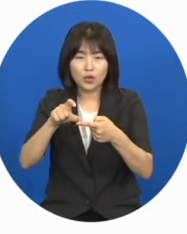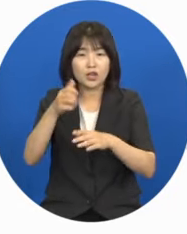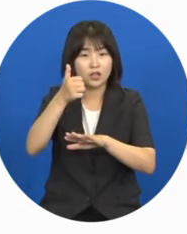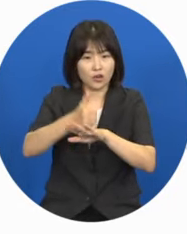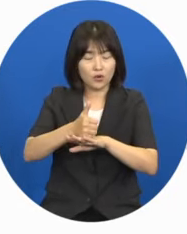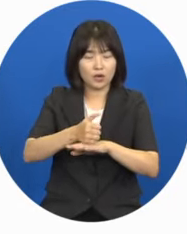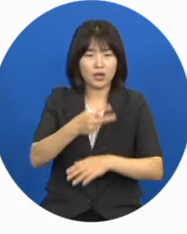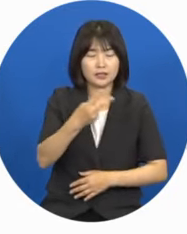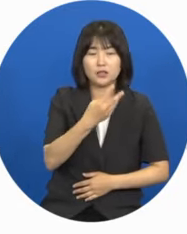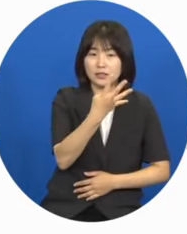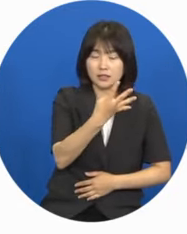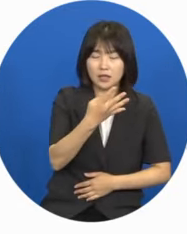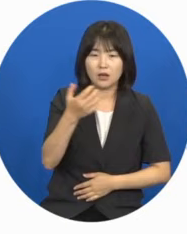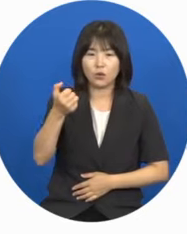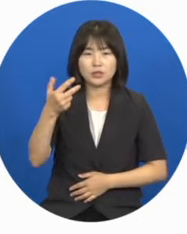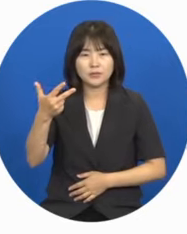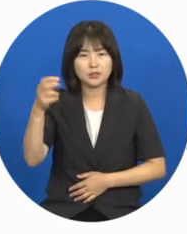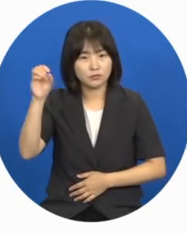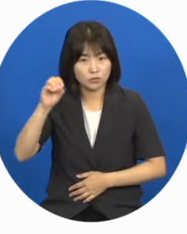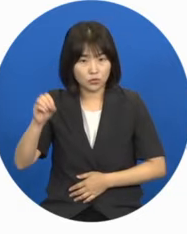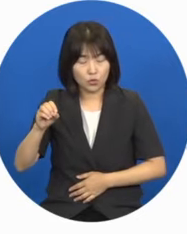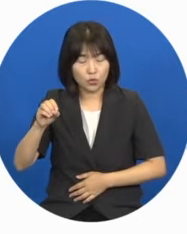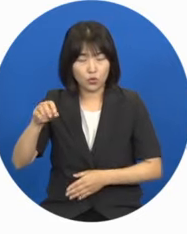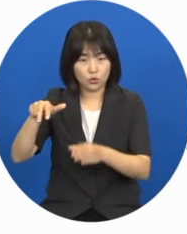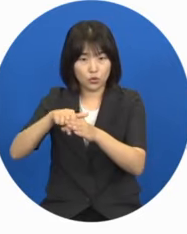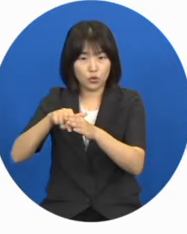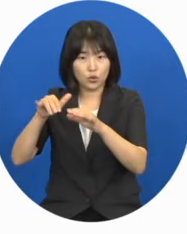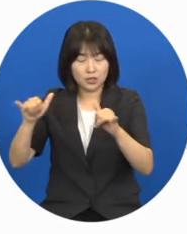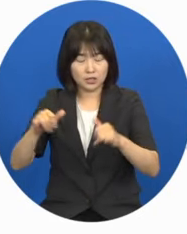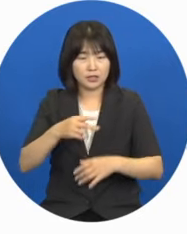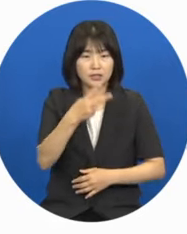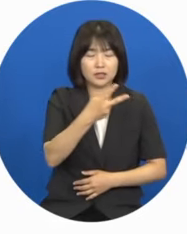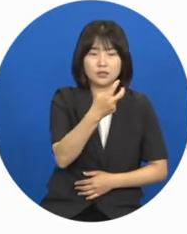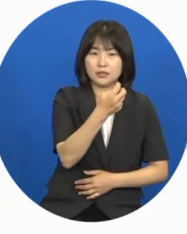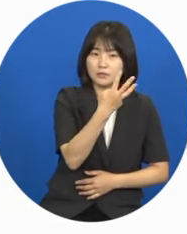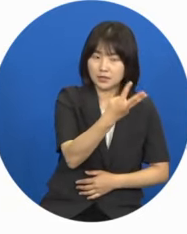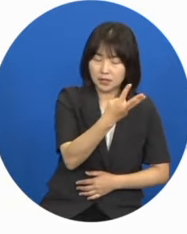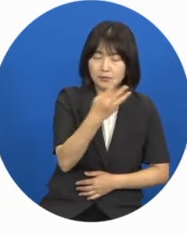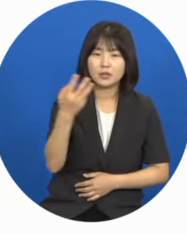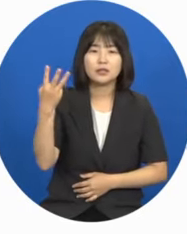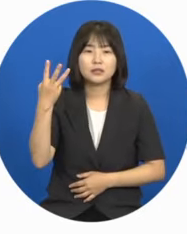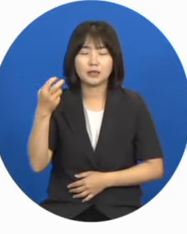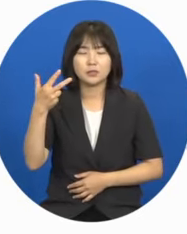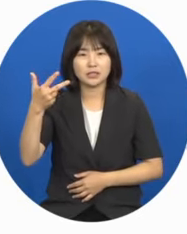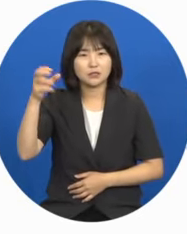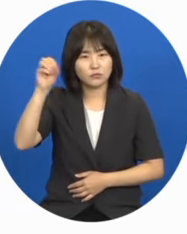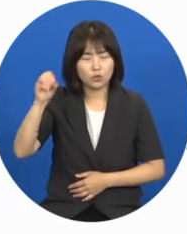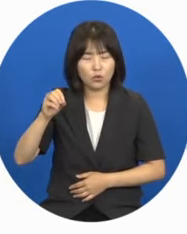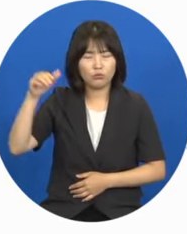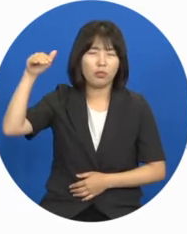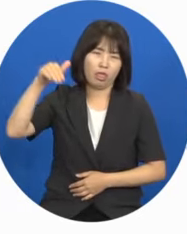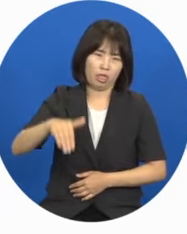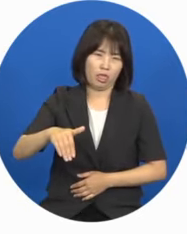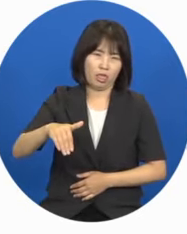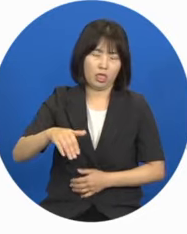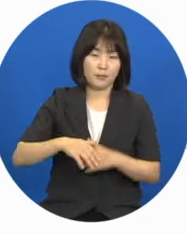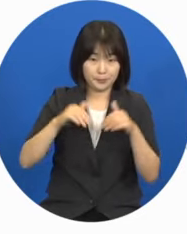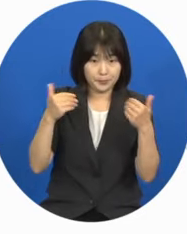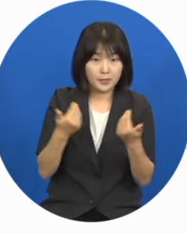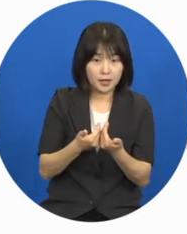2004년에 57%였던 종교인이 2023년에 37%로 감소했습니다.